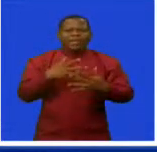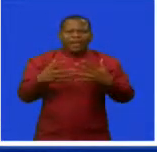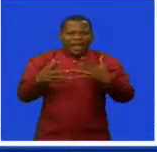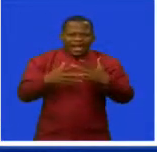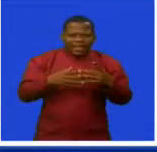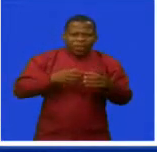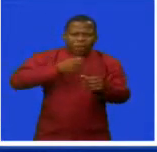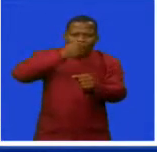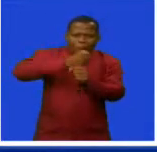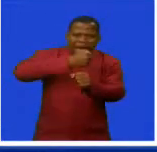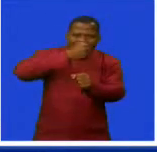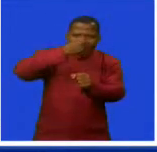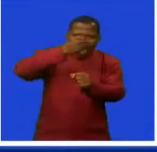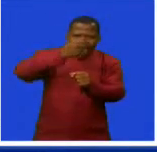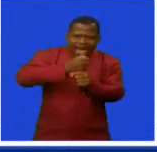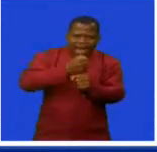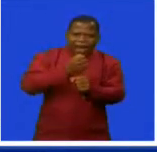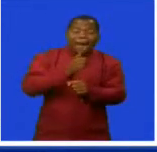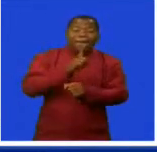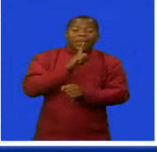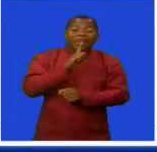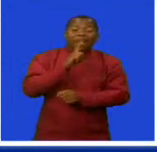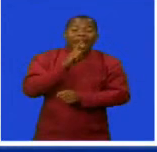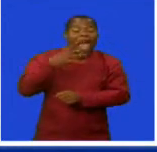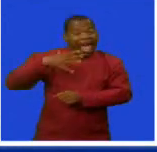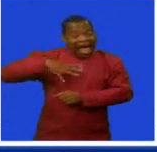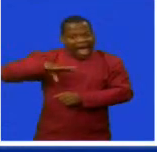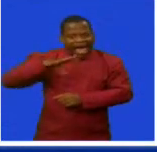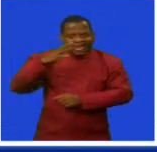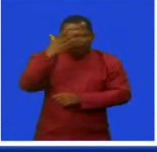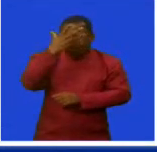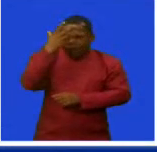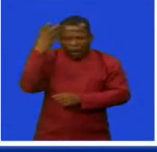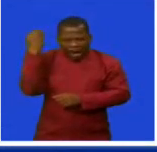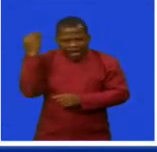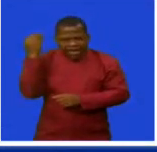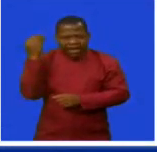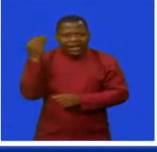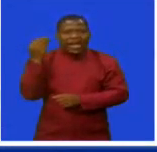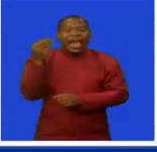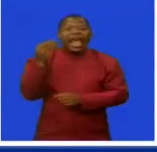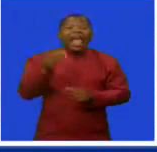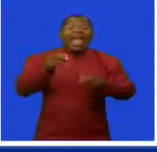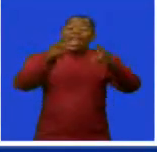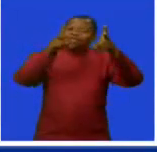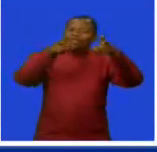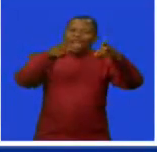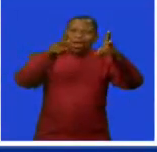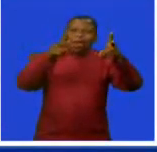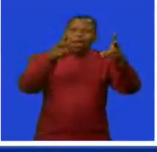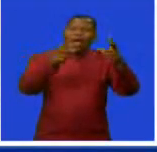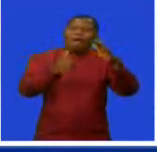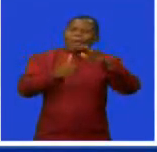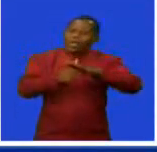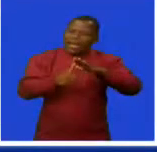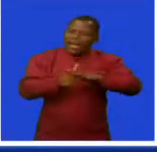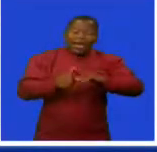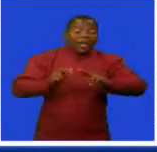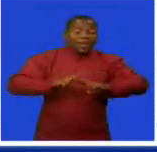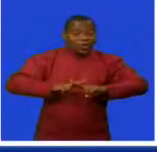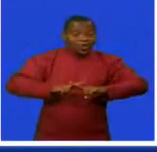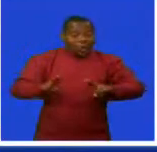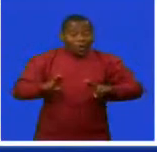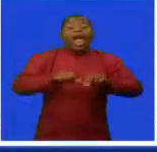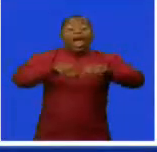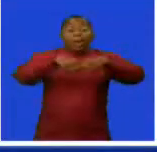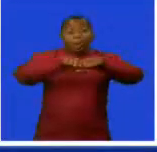kona kepha bese sesiyakhohlwa ukuthi ibalulekile imvelo. Lilunga lePhalamende lenkundla seNgilongo